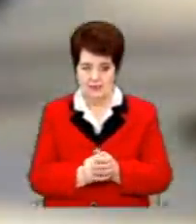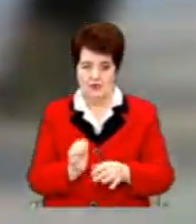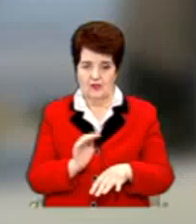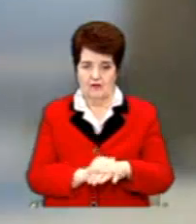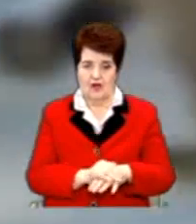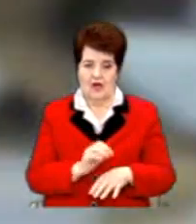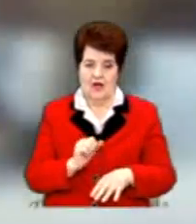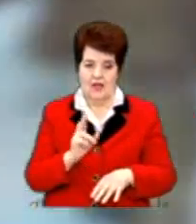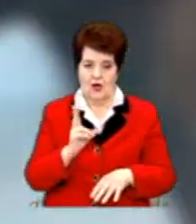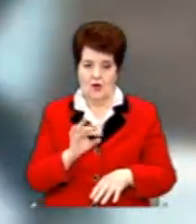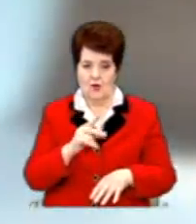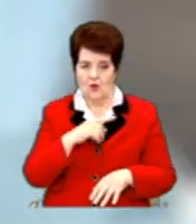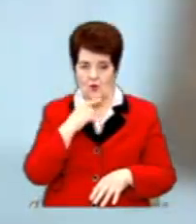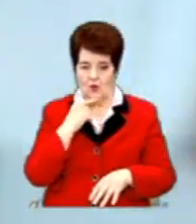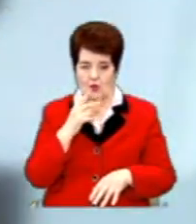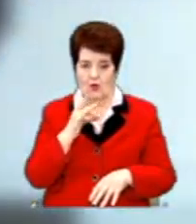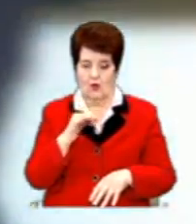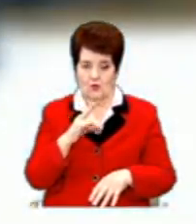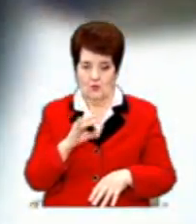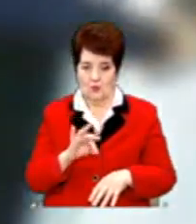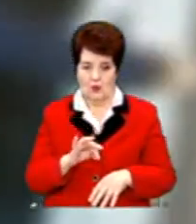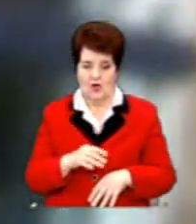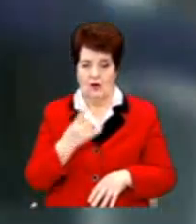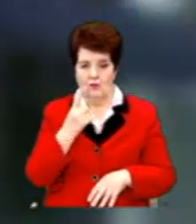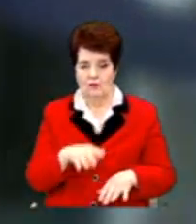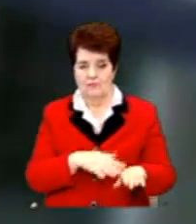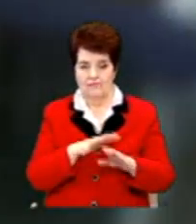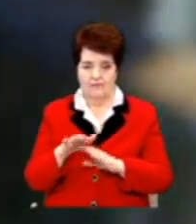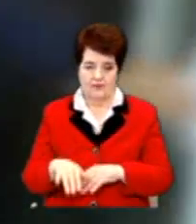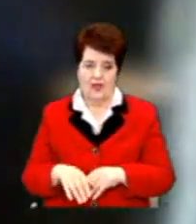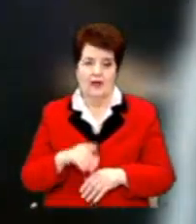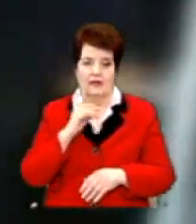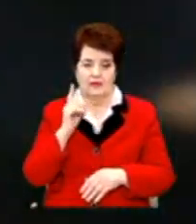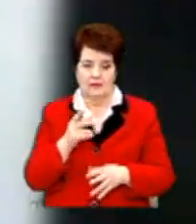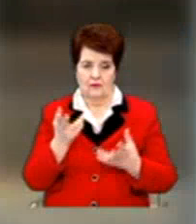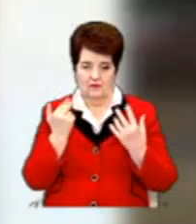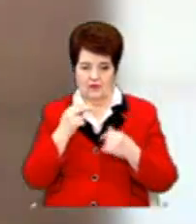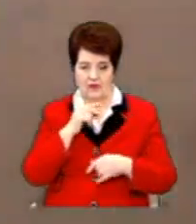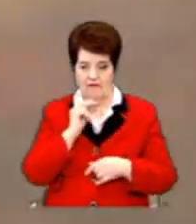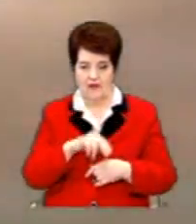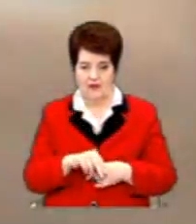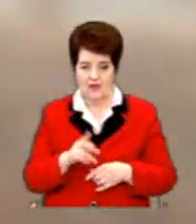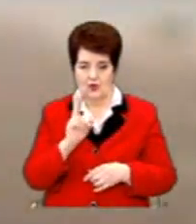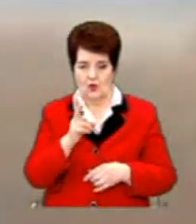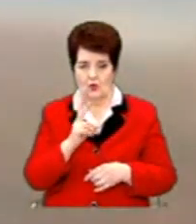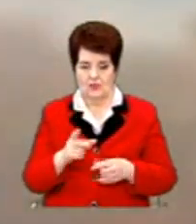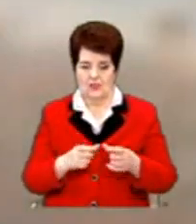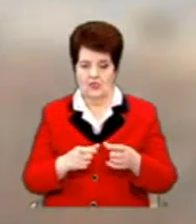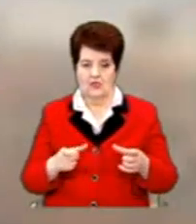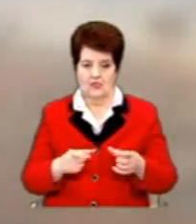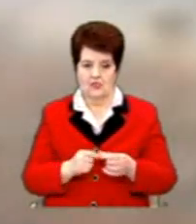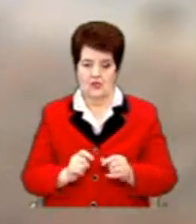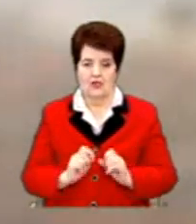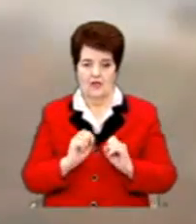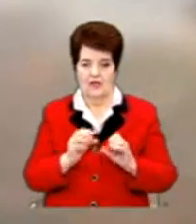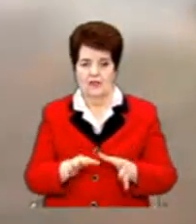strada Lecuruso din Chișinău chiar în timpul unei tranzacții. Tânărul și-a recunoscut vina și a predat cele 20 de pachetele cu droguri pe care le avea